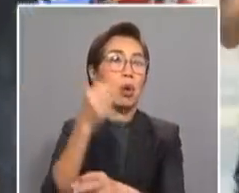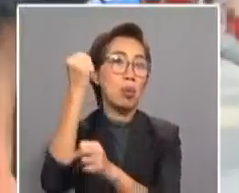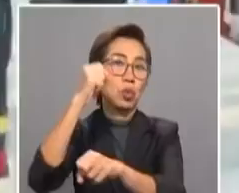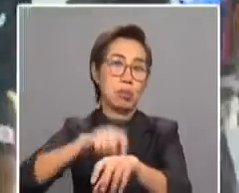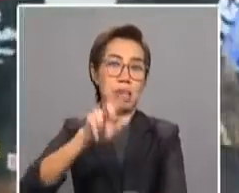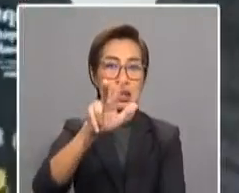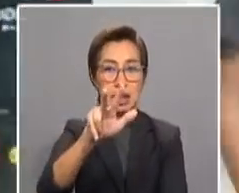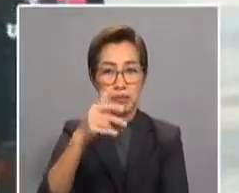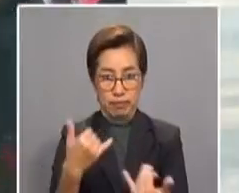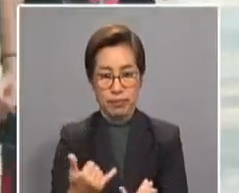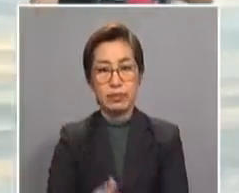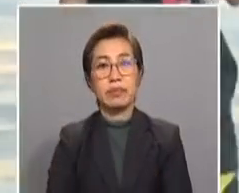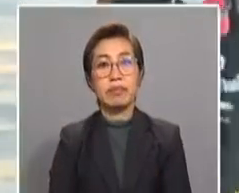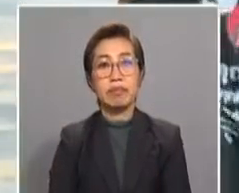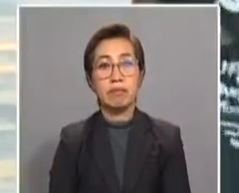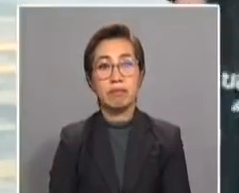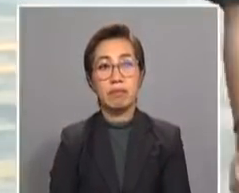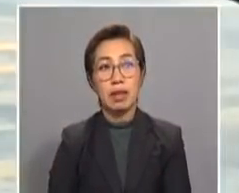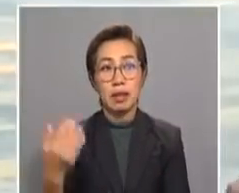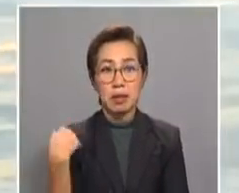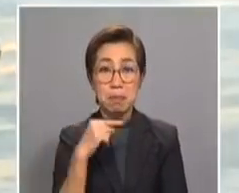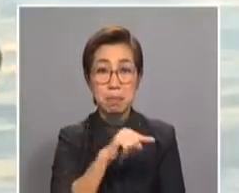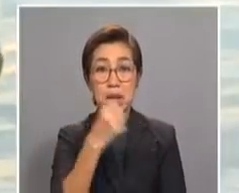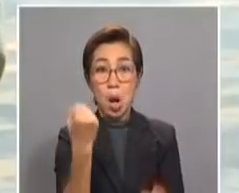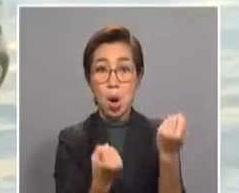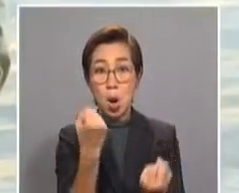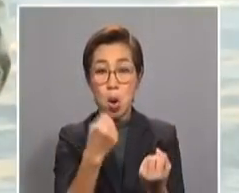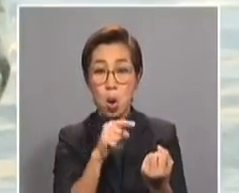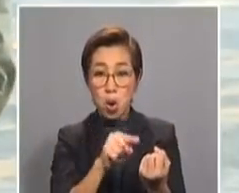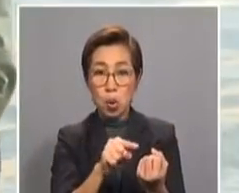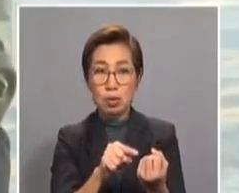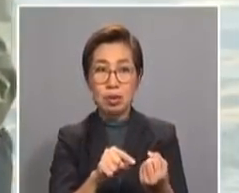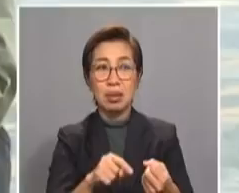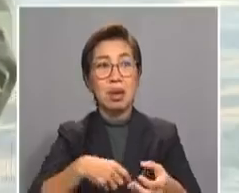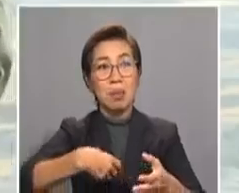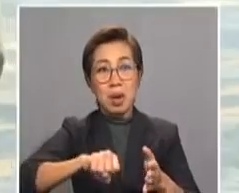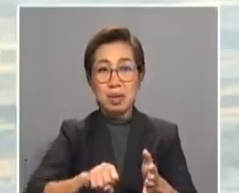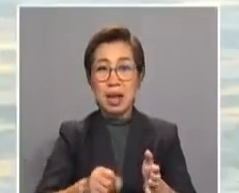ลา15นาฬิกาขณะเดียวกันนะคะก็มีรถจำหน่ายสินค้ามา